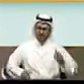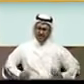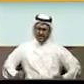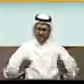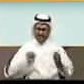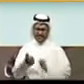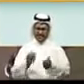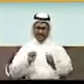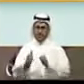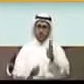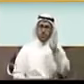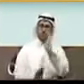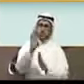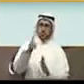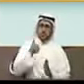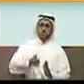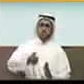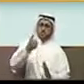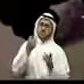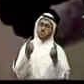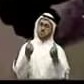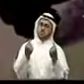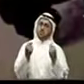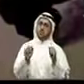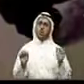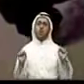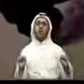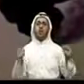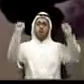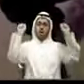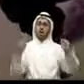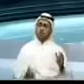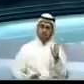المشاركين السعوديين في منافسات رفع الأثقال.